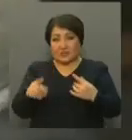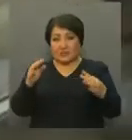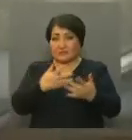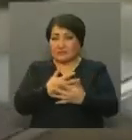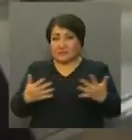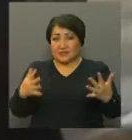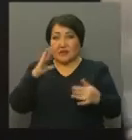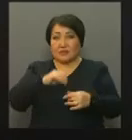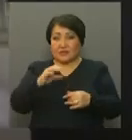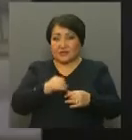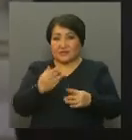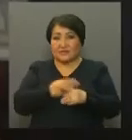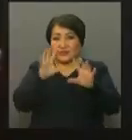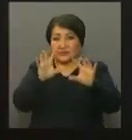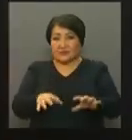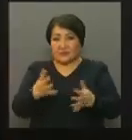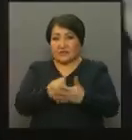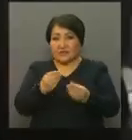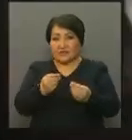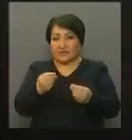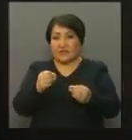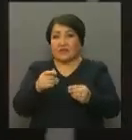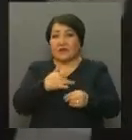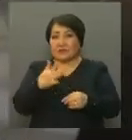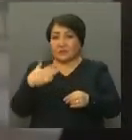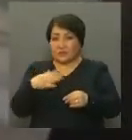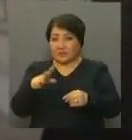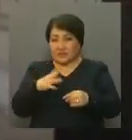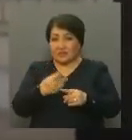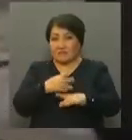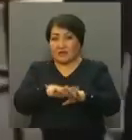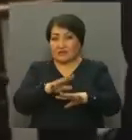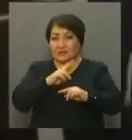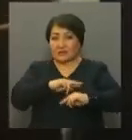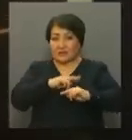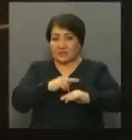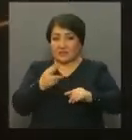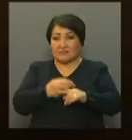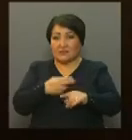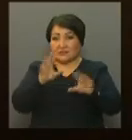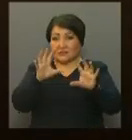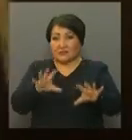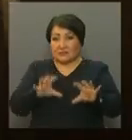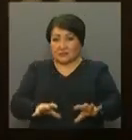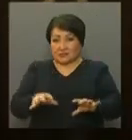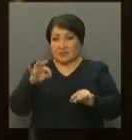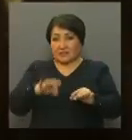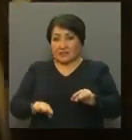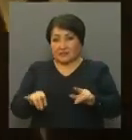ақшасын заңдастырмақ болды. Банк қаржысын заңсыз пайдаланды және қызметтік өкілетін асыра пайдаланды деп айыпталып отыр.